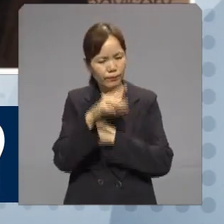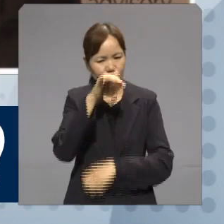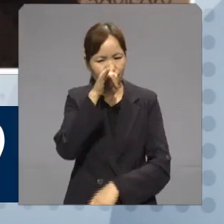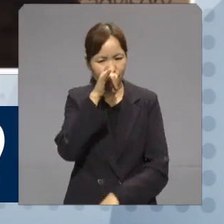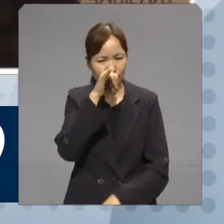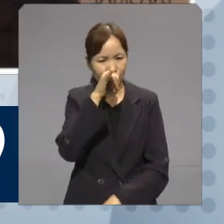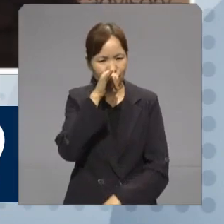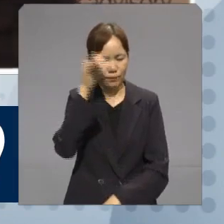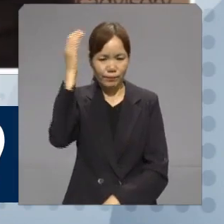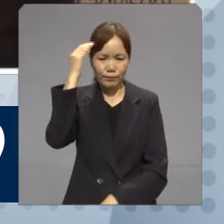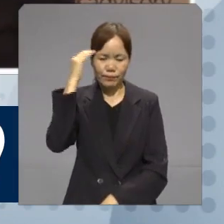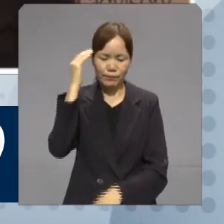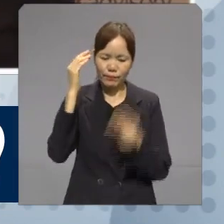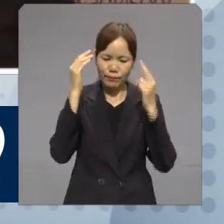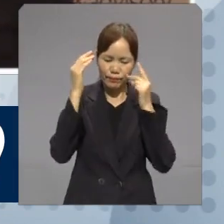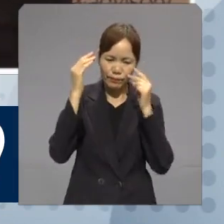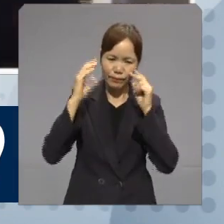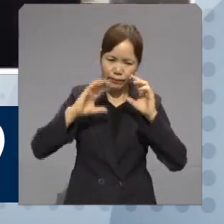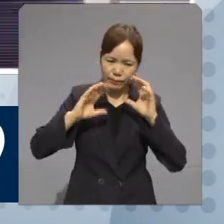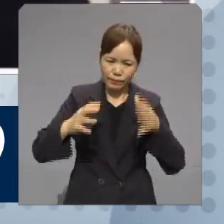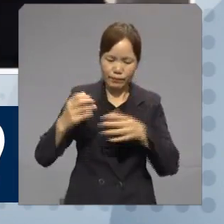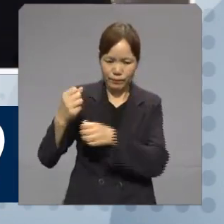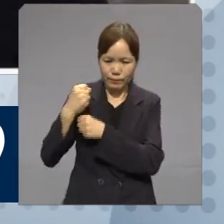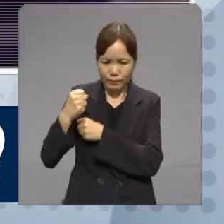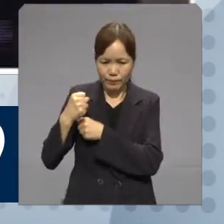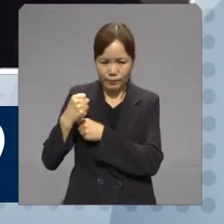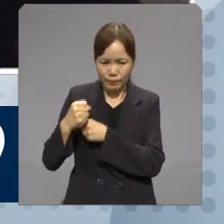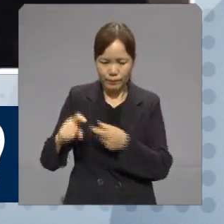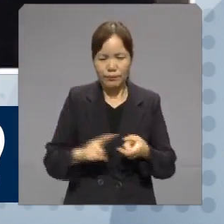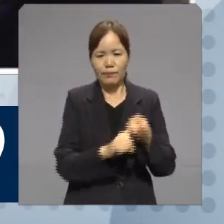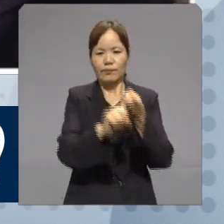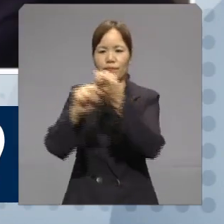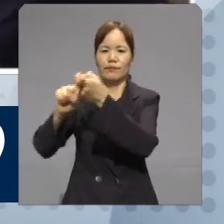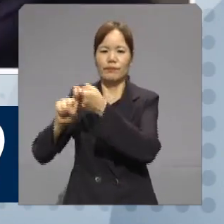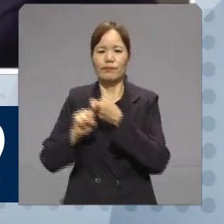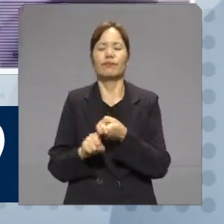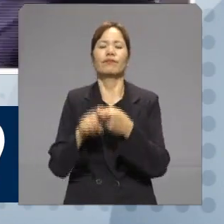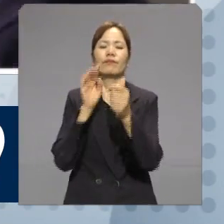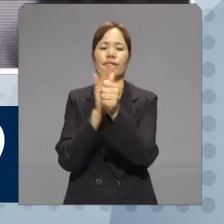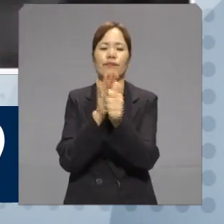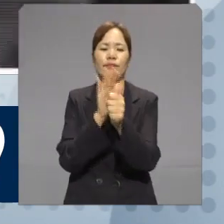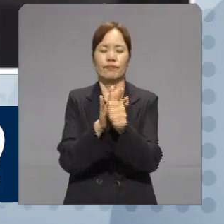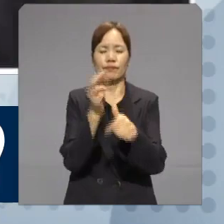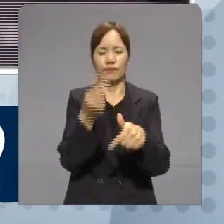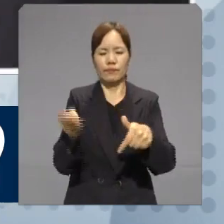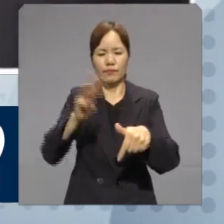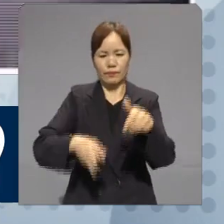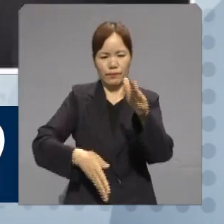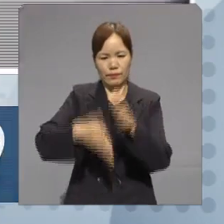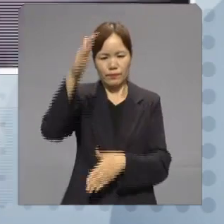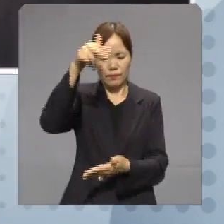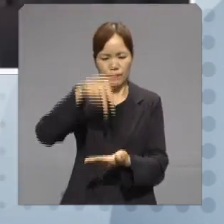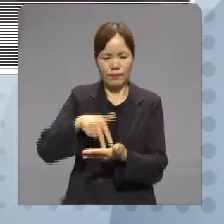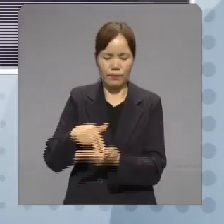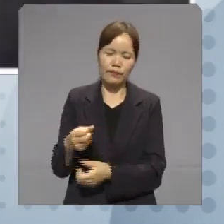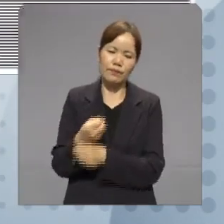아 한국과 미국의 군사적인 그런 동맹 관계를 뒷받침해 주는 인천시의 입장도